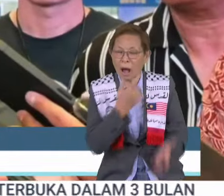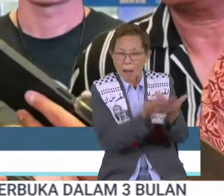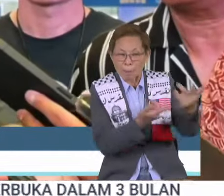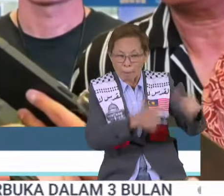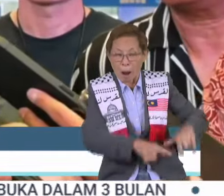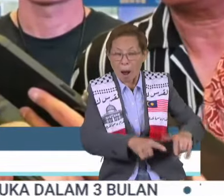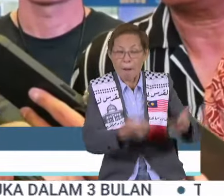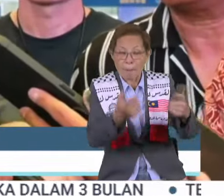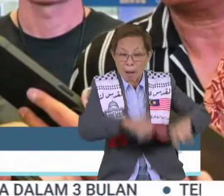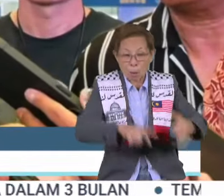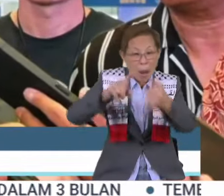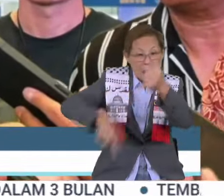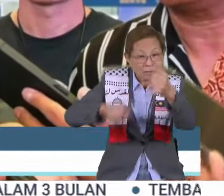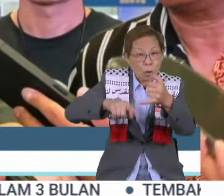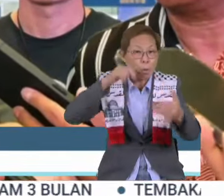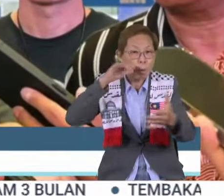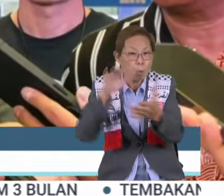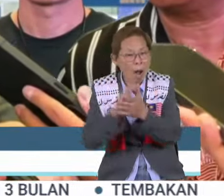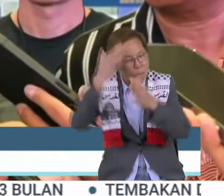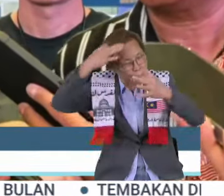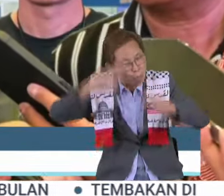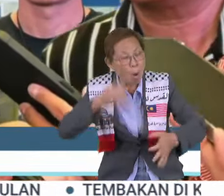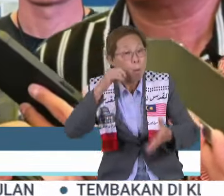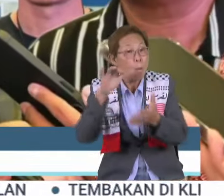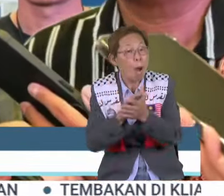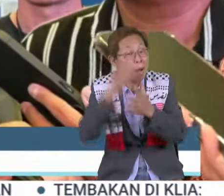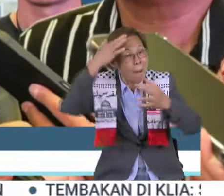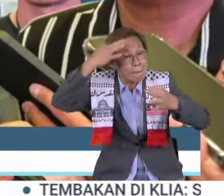yang terakhir itulah isteri mengambil keputusan untuk